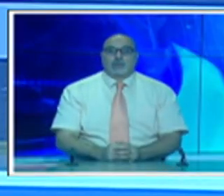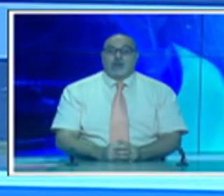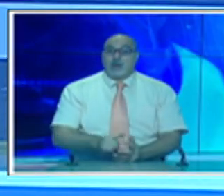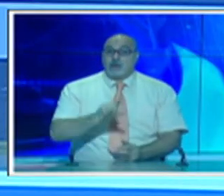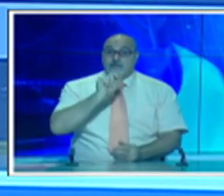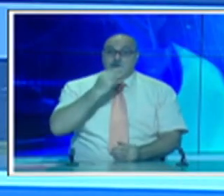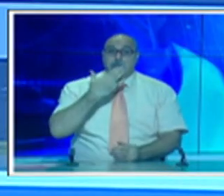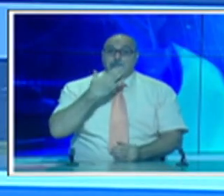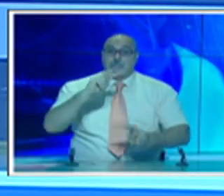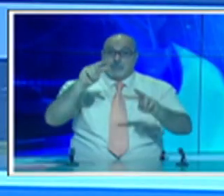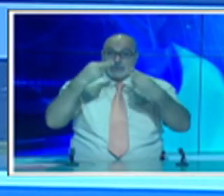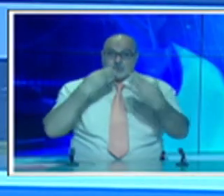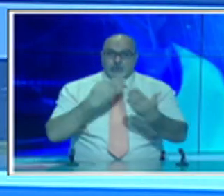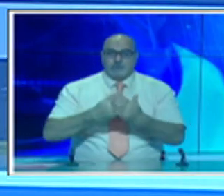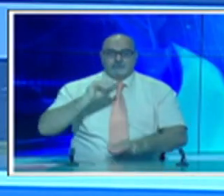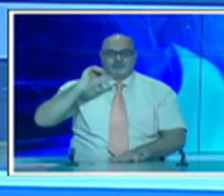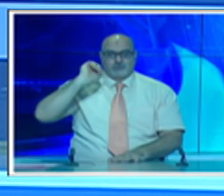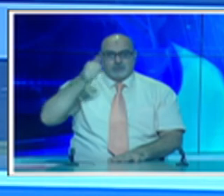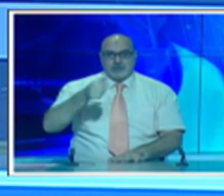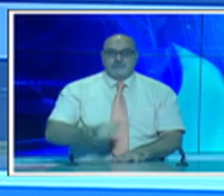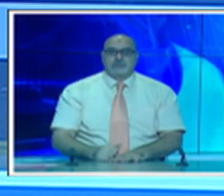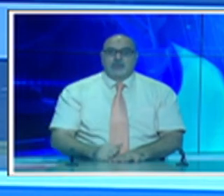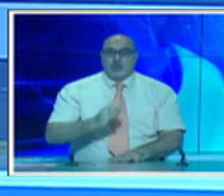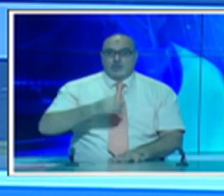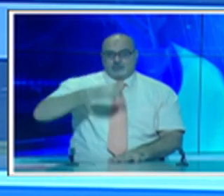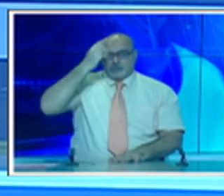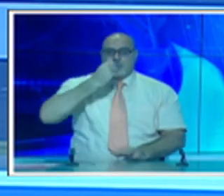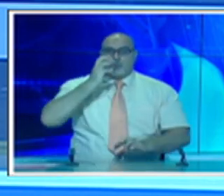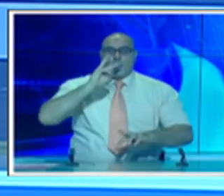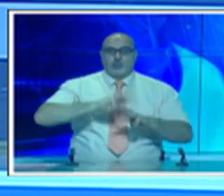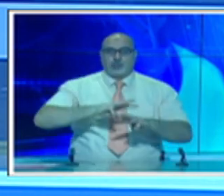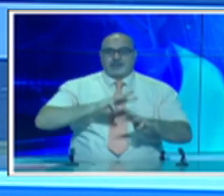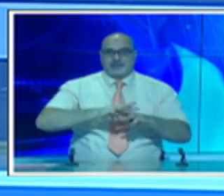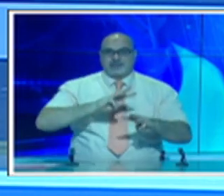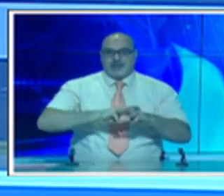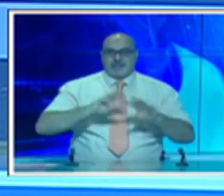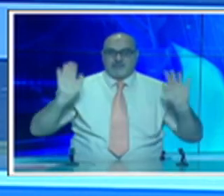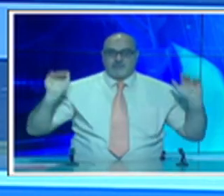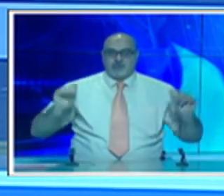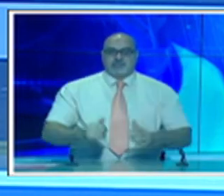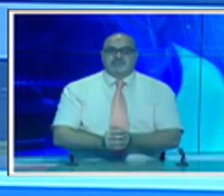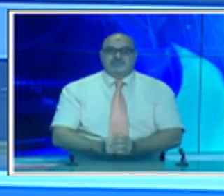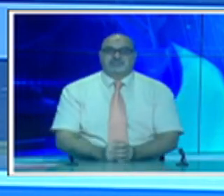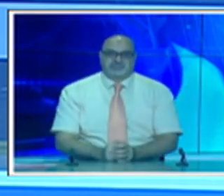نهاية النشرة، شكرا لكم على حسن المتابعة والإصغاء، أترككم في أمان الله.